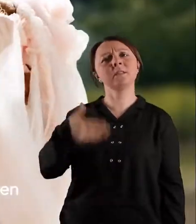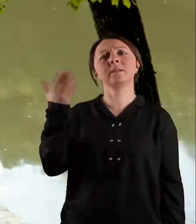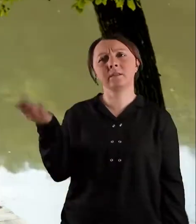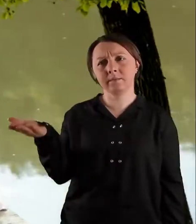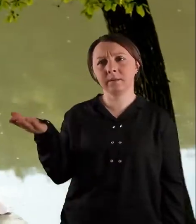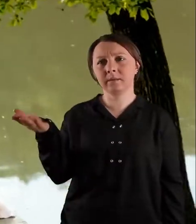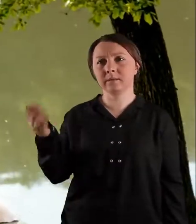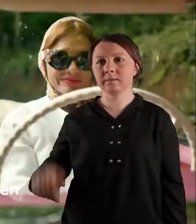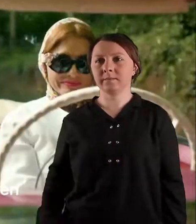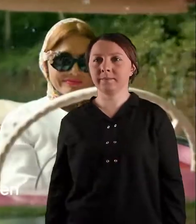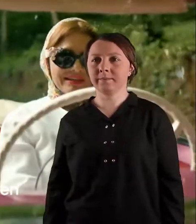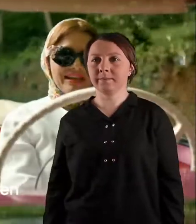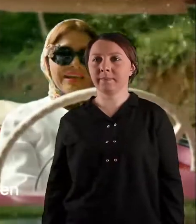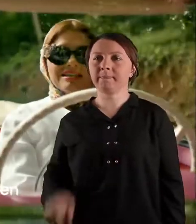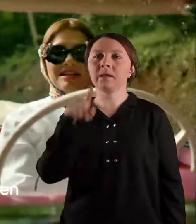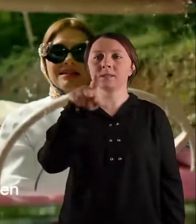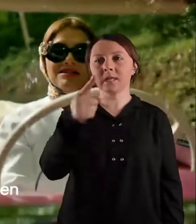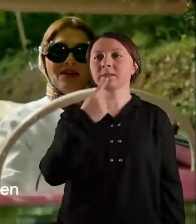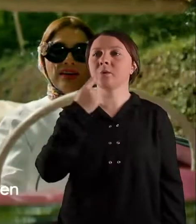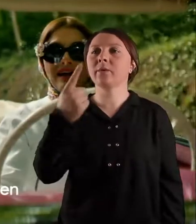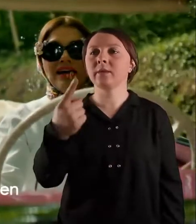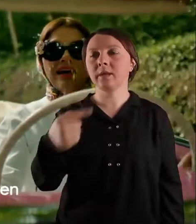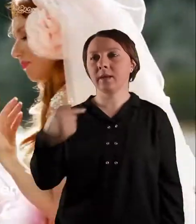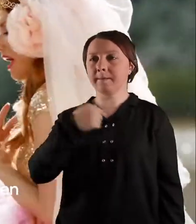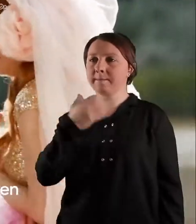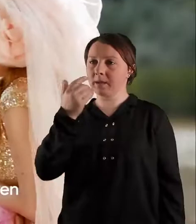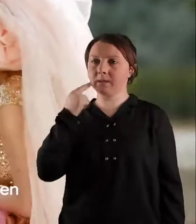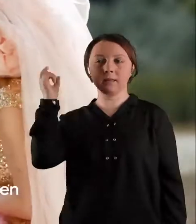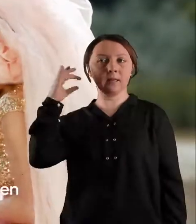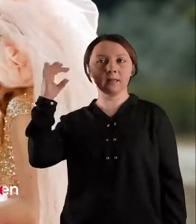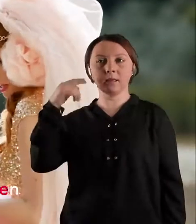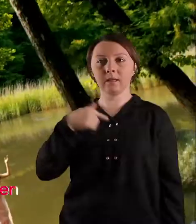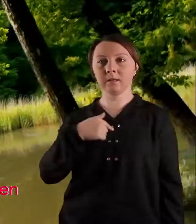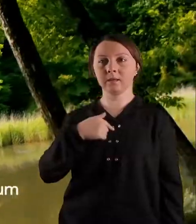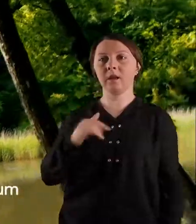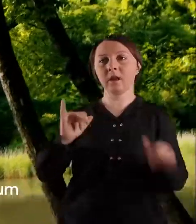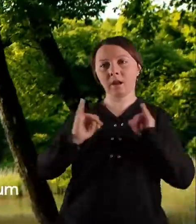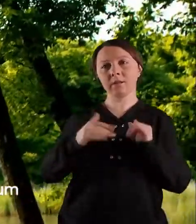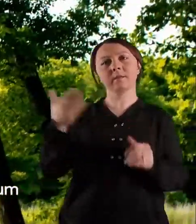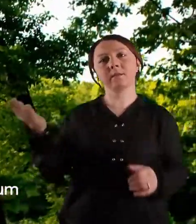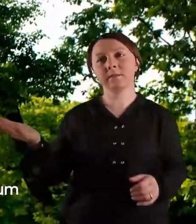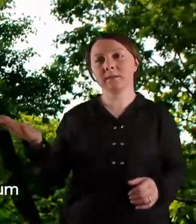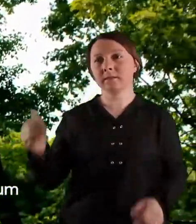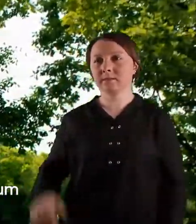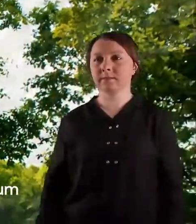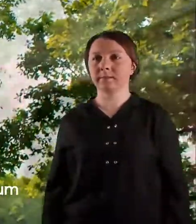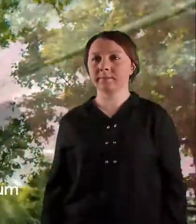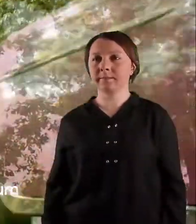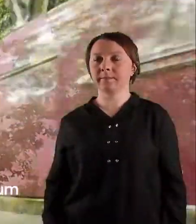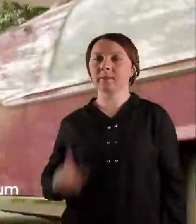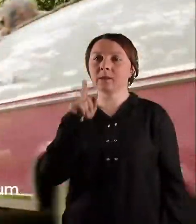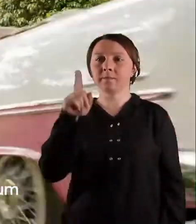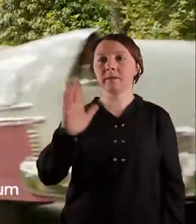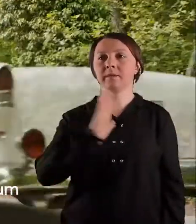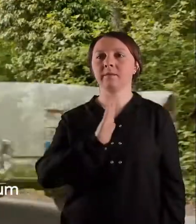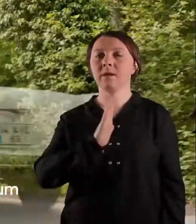İyisin tabii sen söyleyen, ben dinleyen. Rahat tabii,